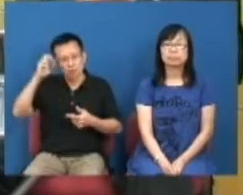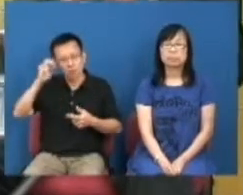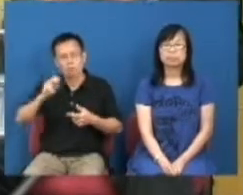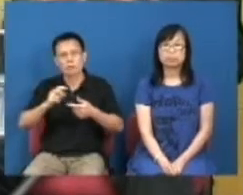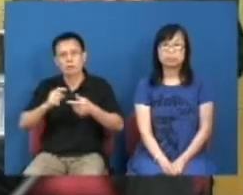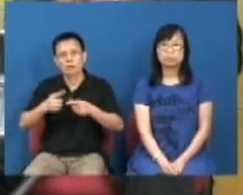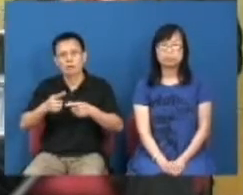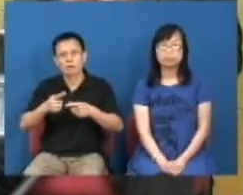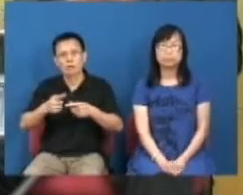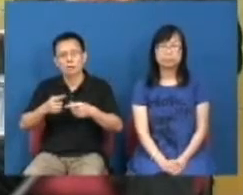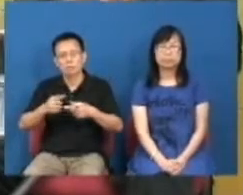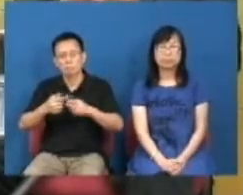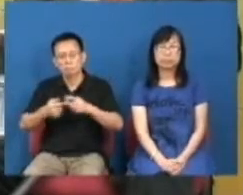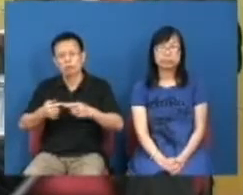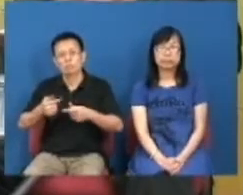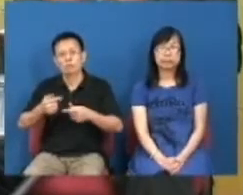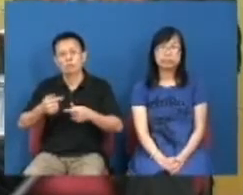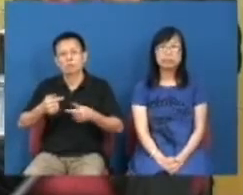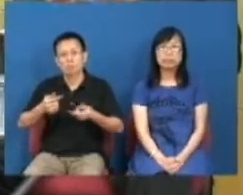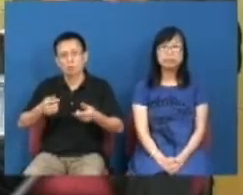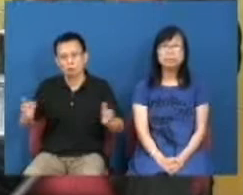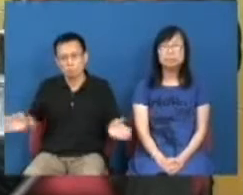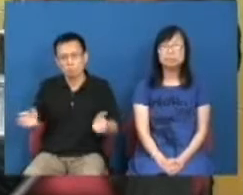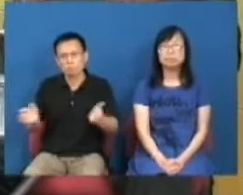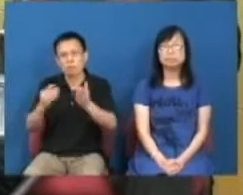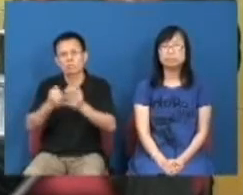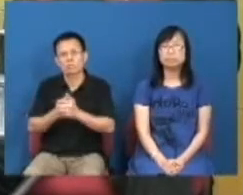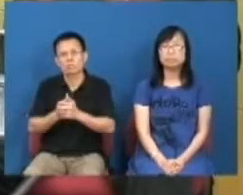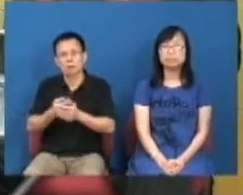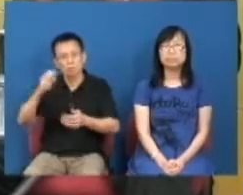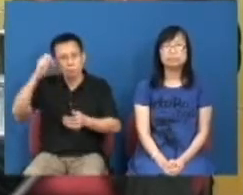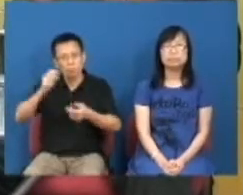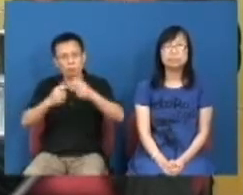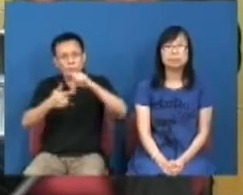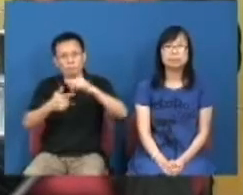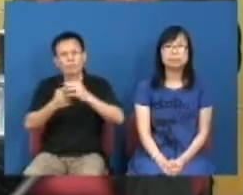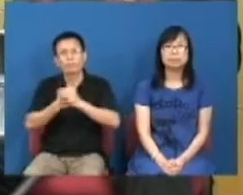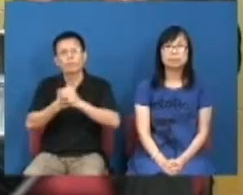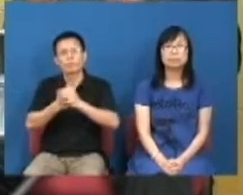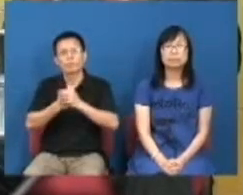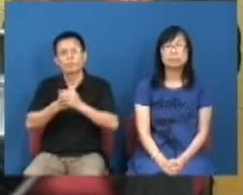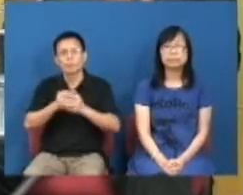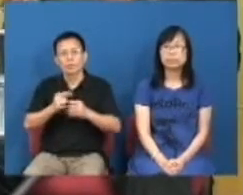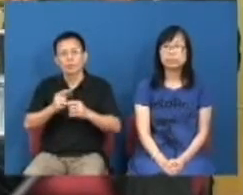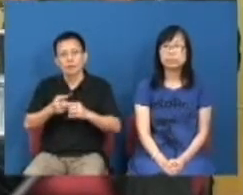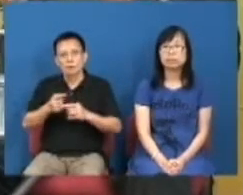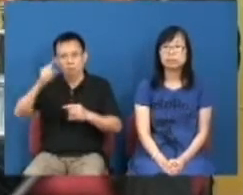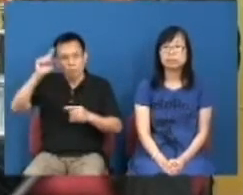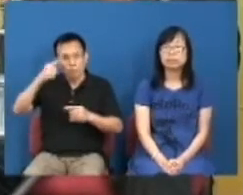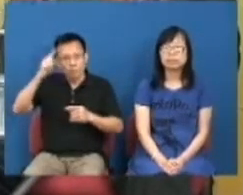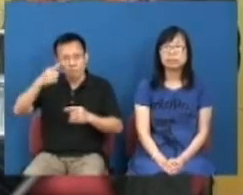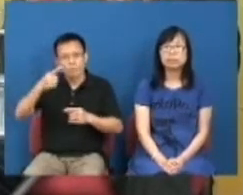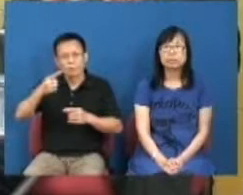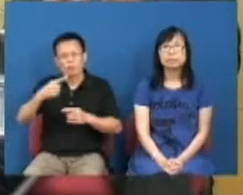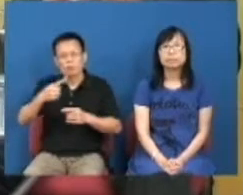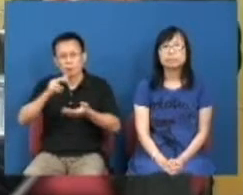呢個調解嘅行業嘅人組織一下，推動一下，諗一個方法，係究竟係每一日都可以